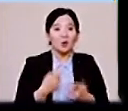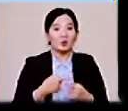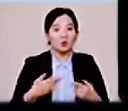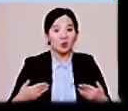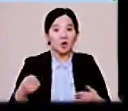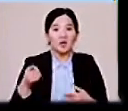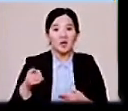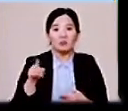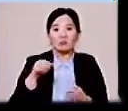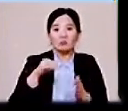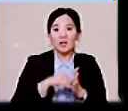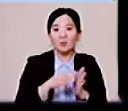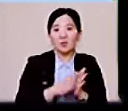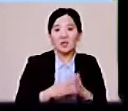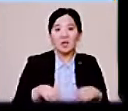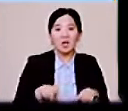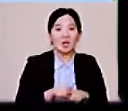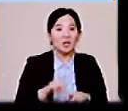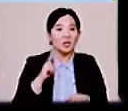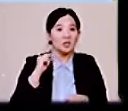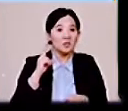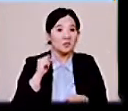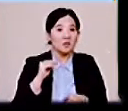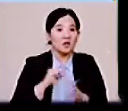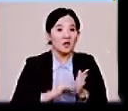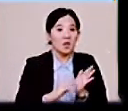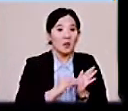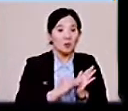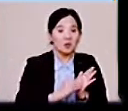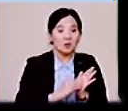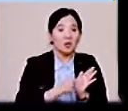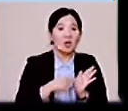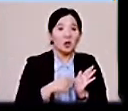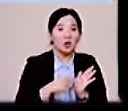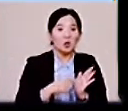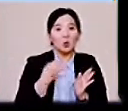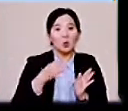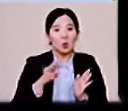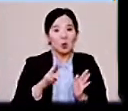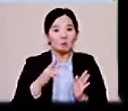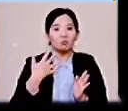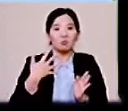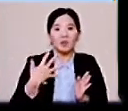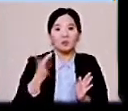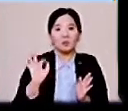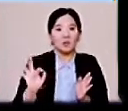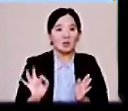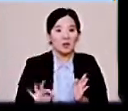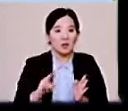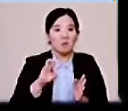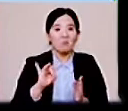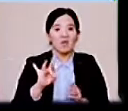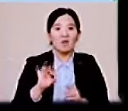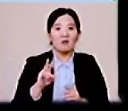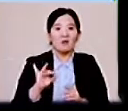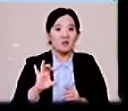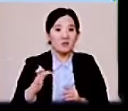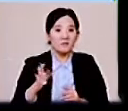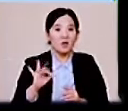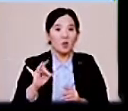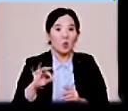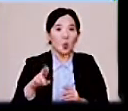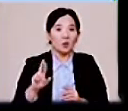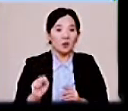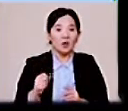всего стоят такие цифры или такие надписи. Настойка йода 5%, перекись водорода